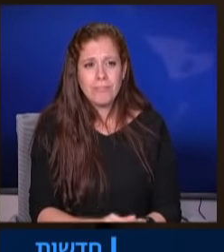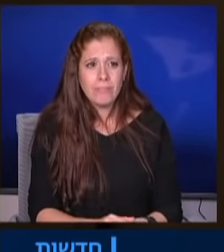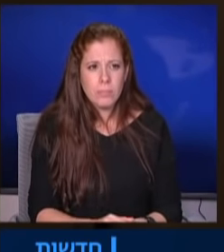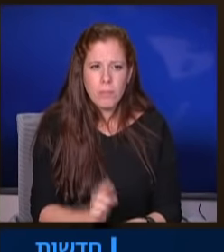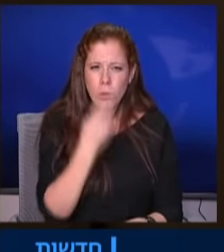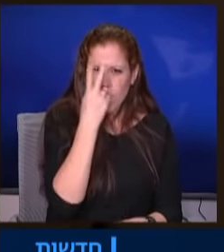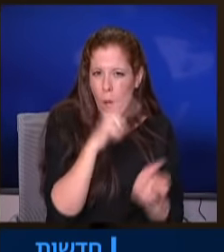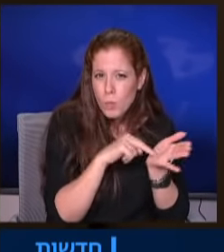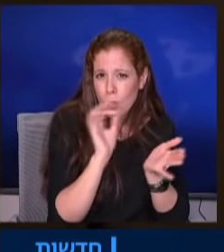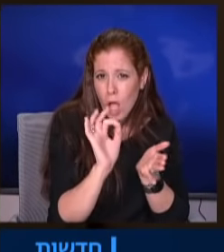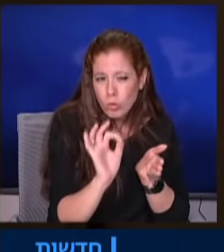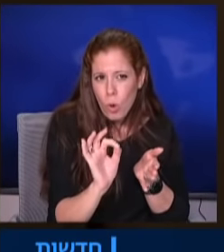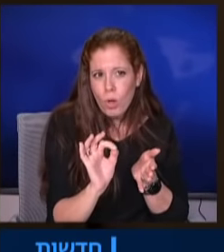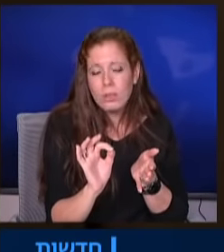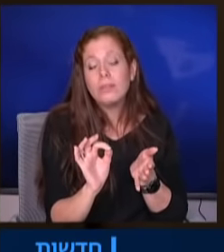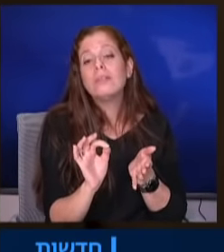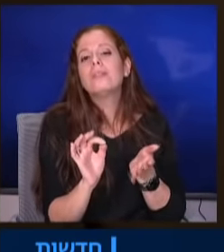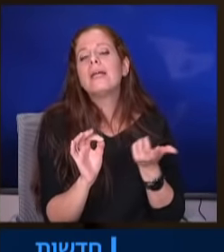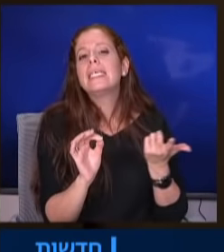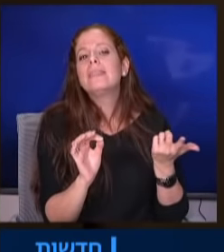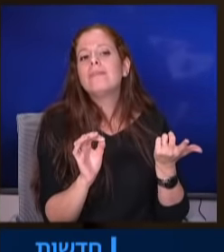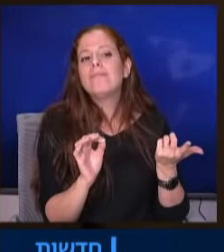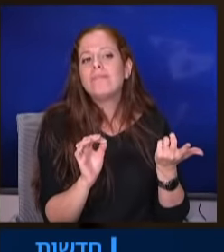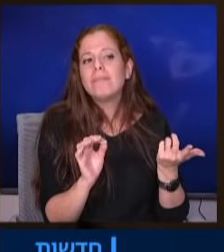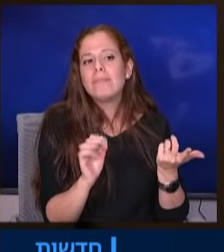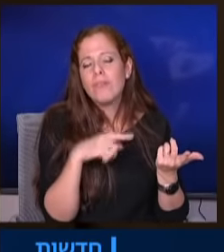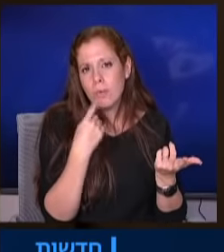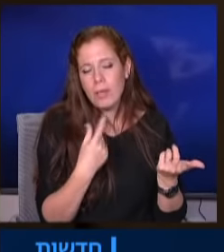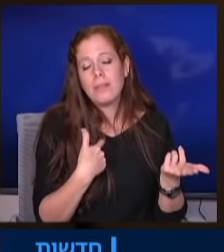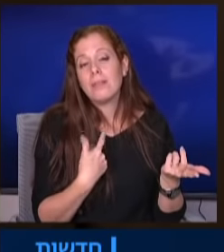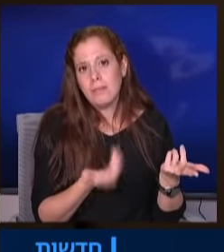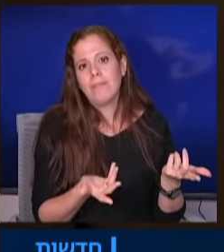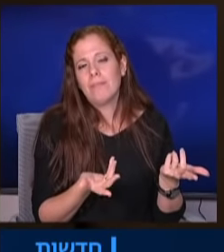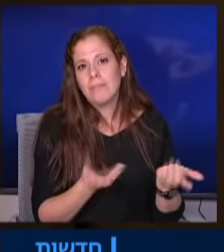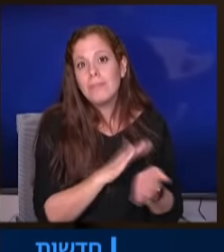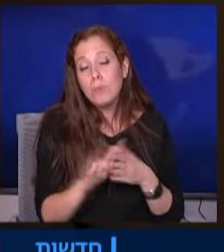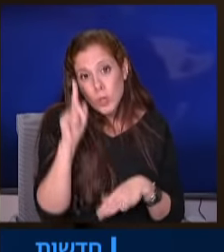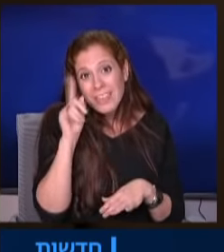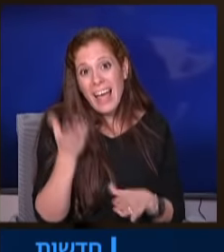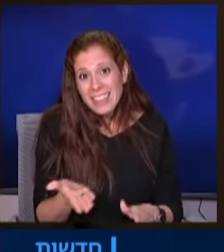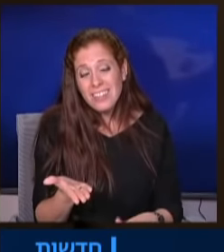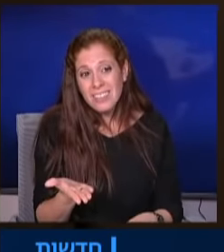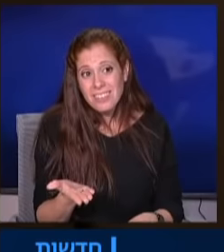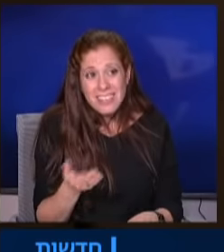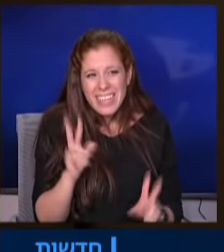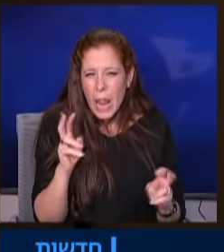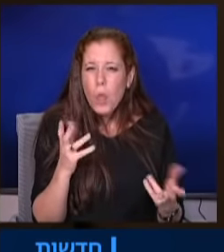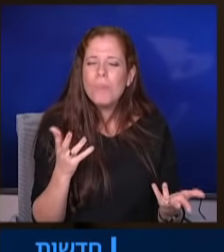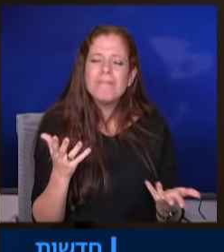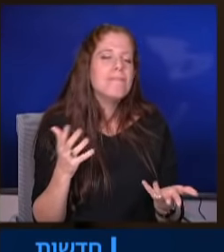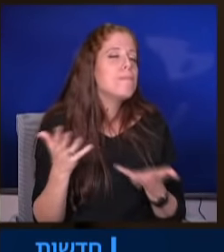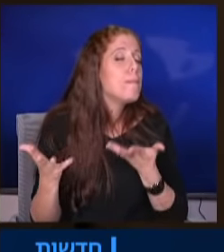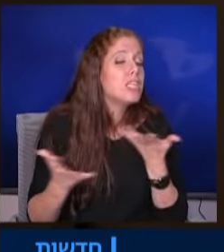שלו. אני כאילו אומרת, וואו, פשוט ידעתי. כאילו, ידעתי באיזשהו